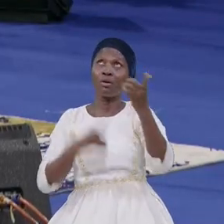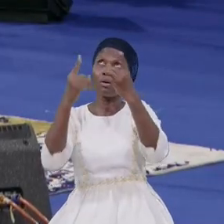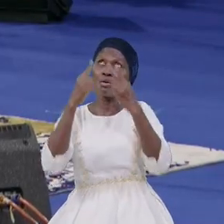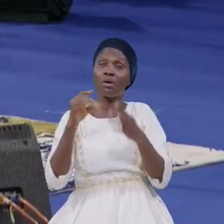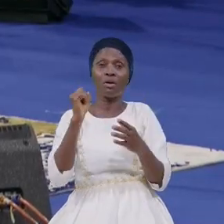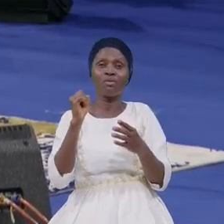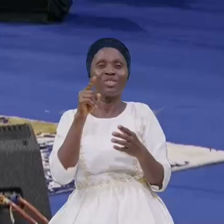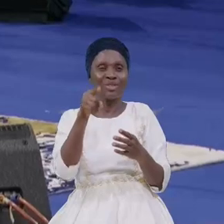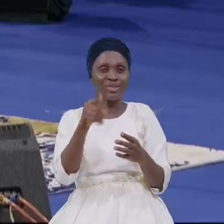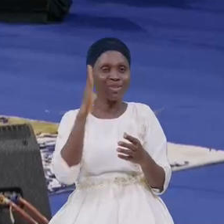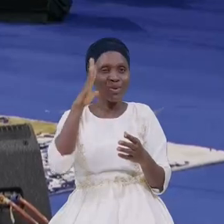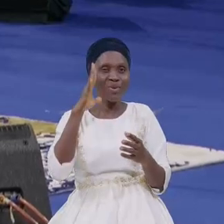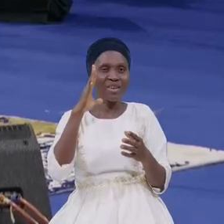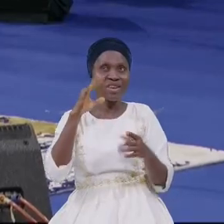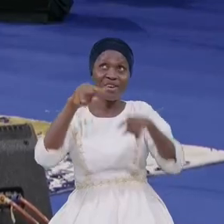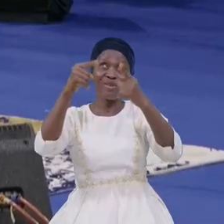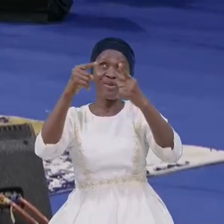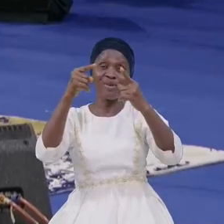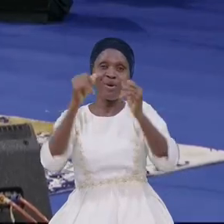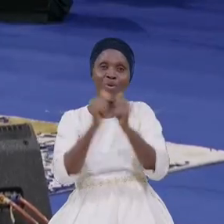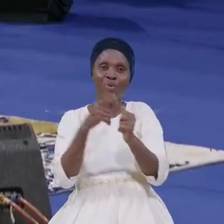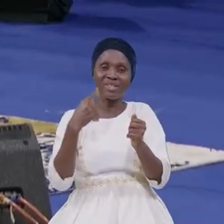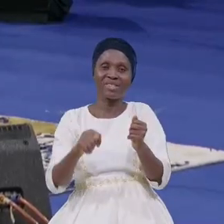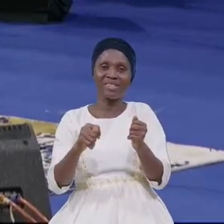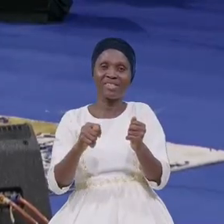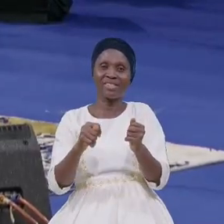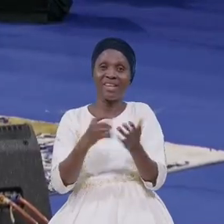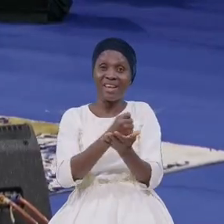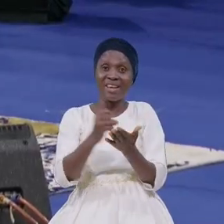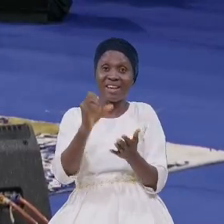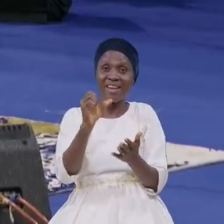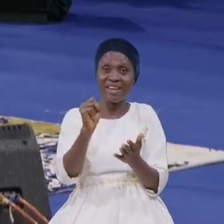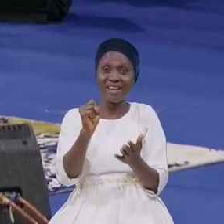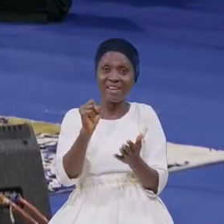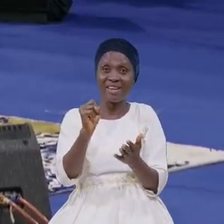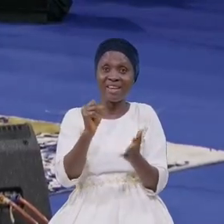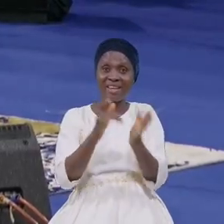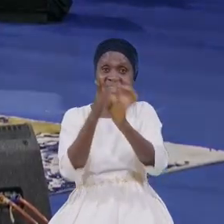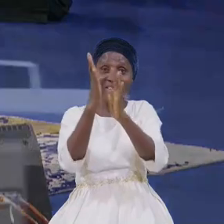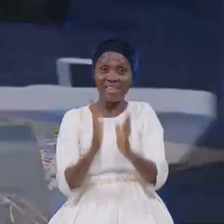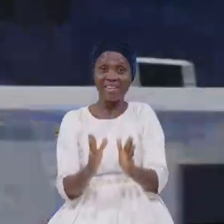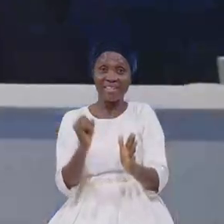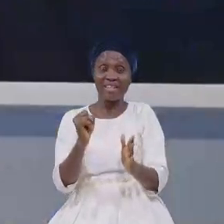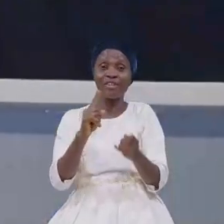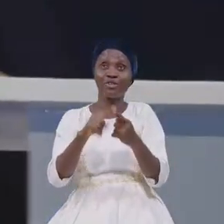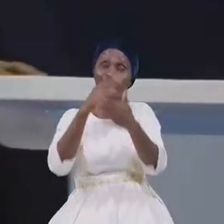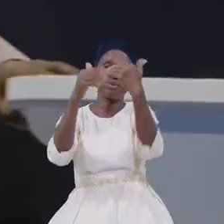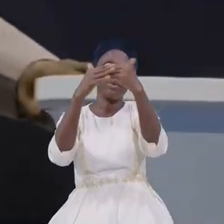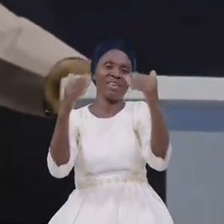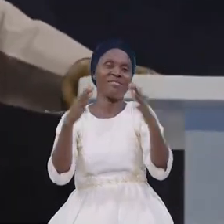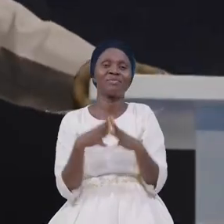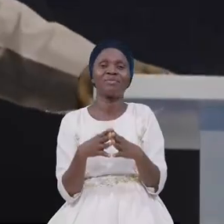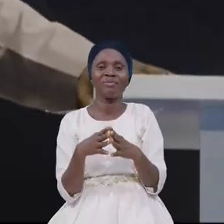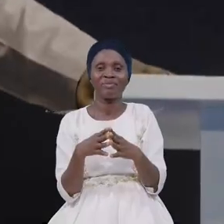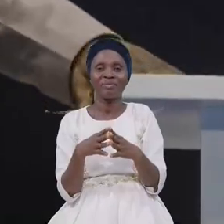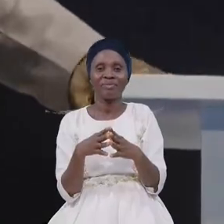viendra, vous irez avec les saints au ciel. Et j'ai l'anglais qui est la bonté de Dieu tout